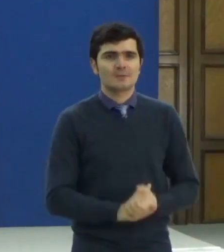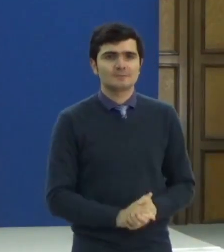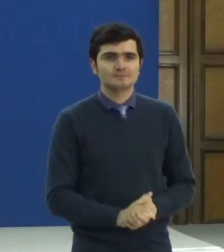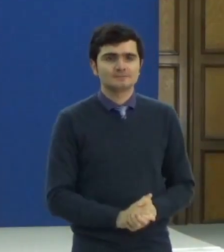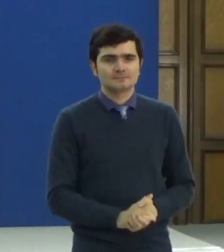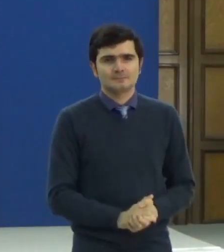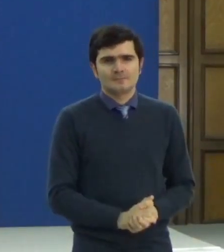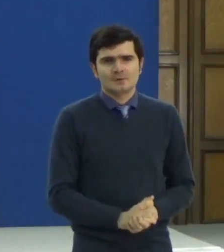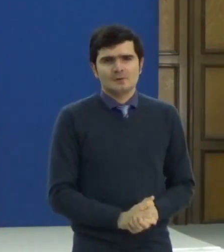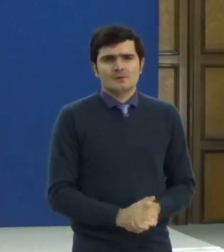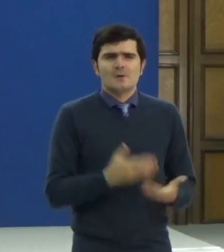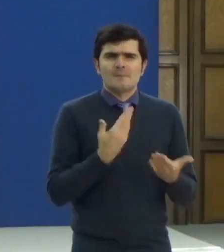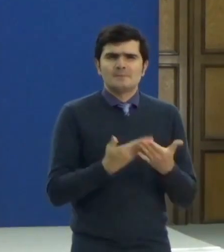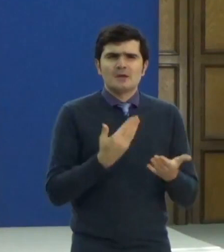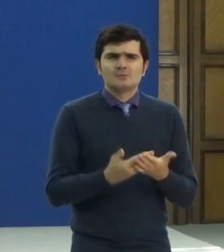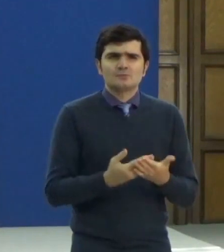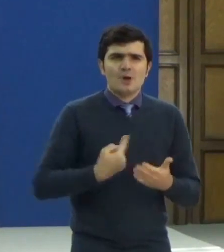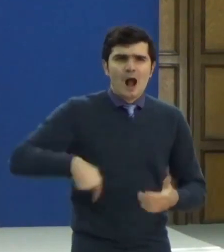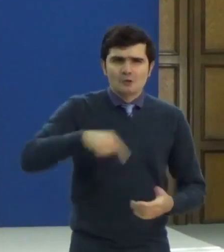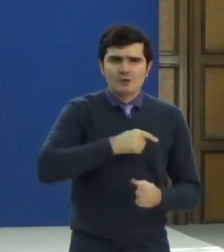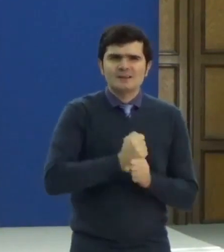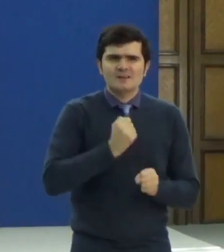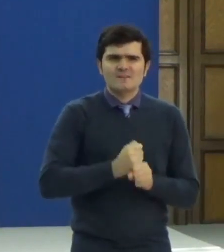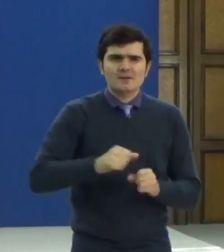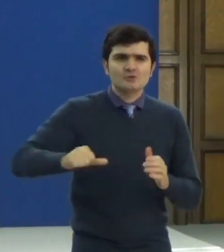Pentru a face un nou pas,